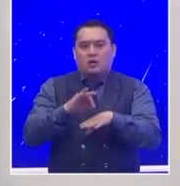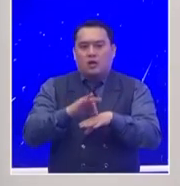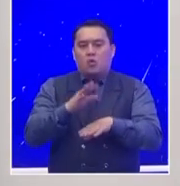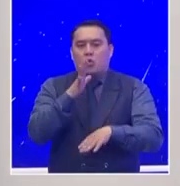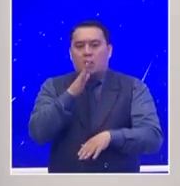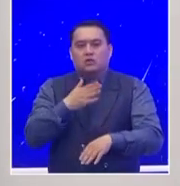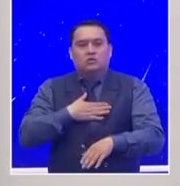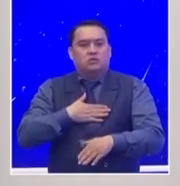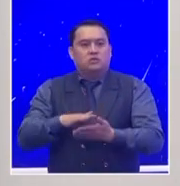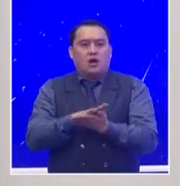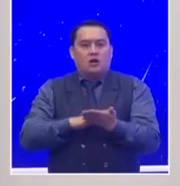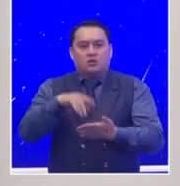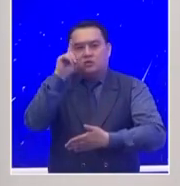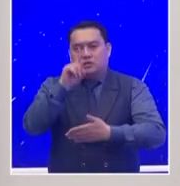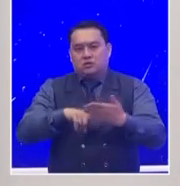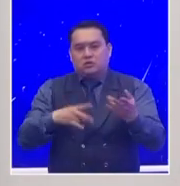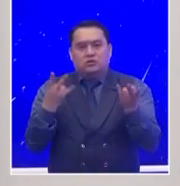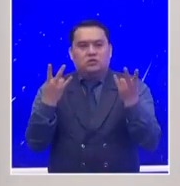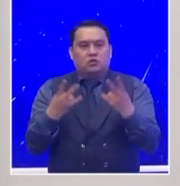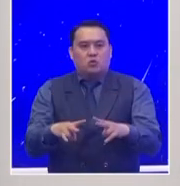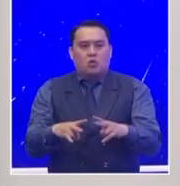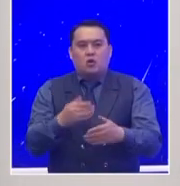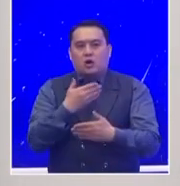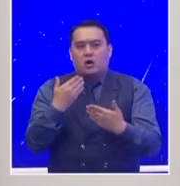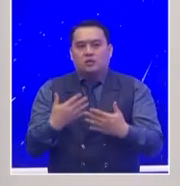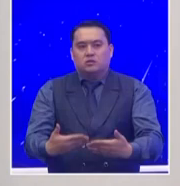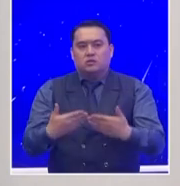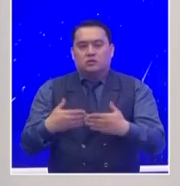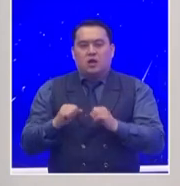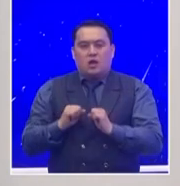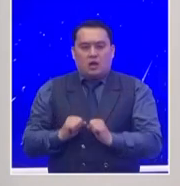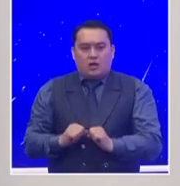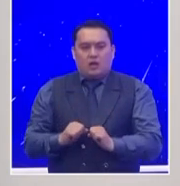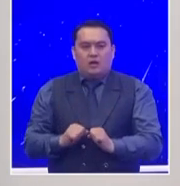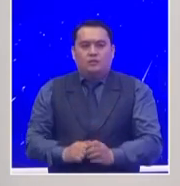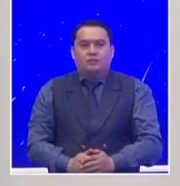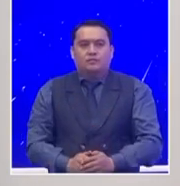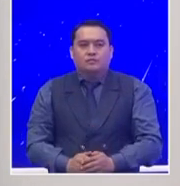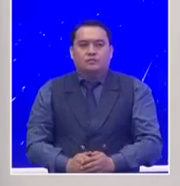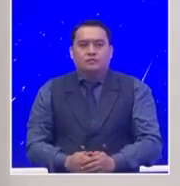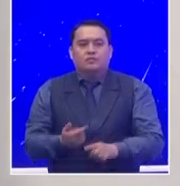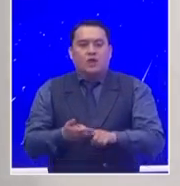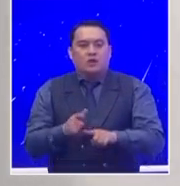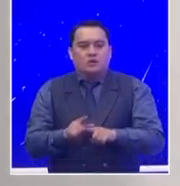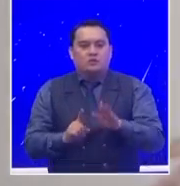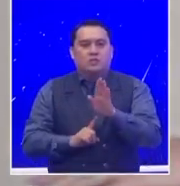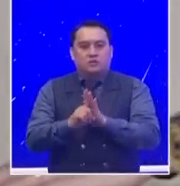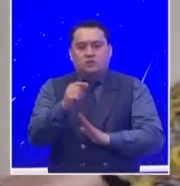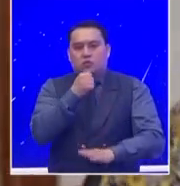уақытта ешқандай сенімнің де сөкеттігі жоқ. Сақтансаң, сақтаймын дейді Құдай. Ендеше